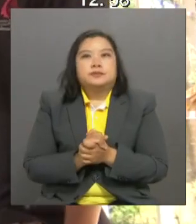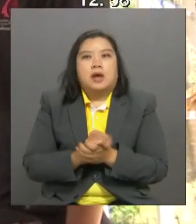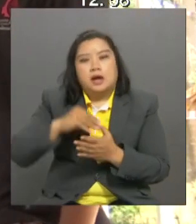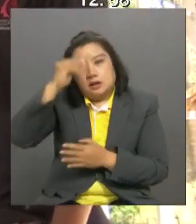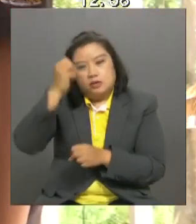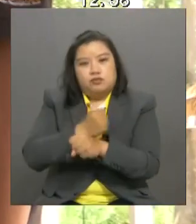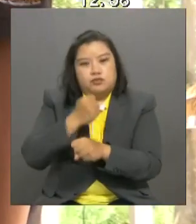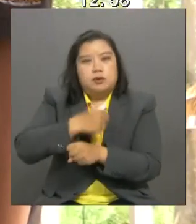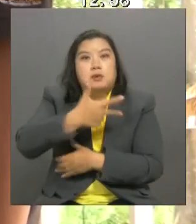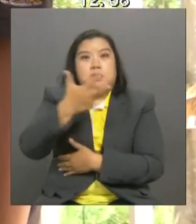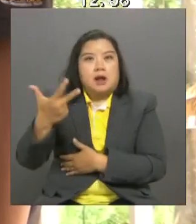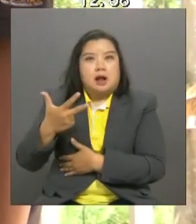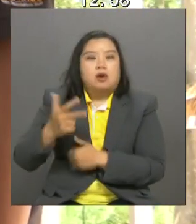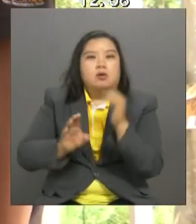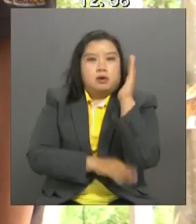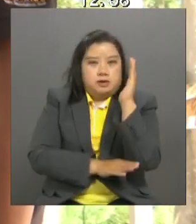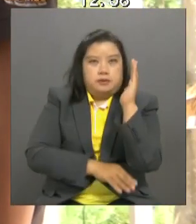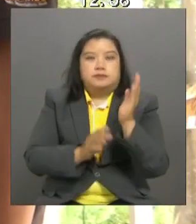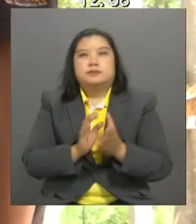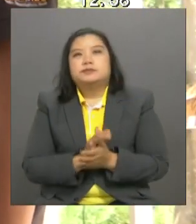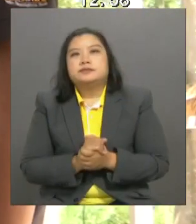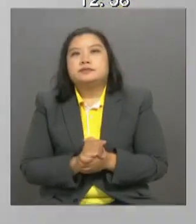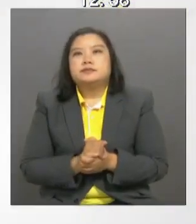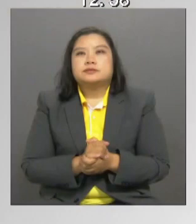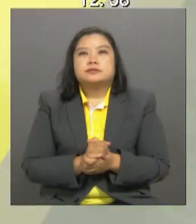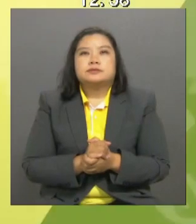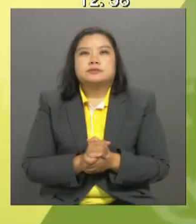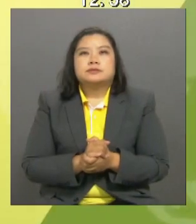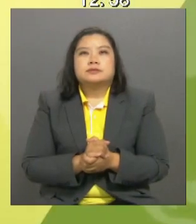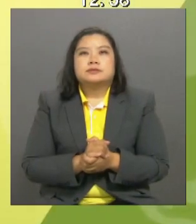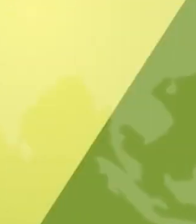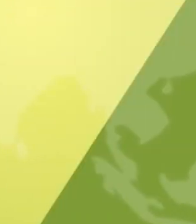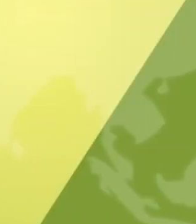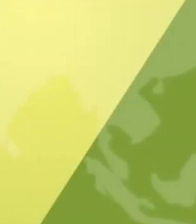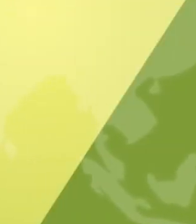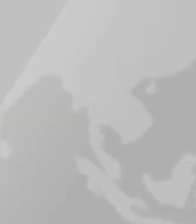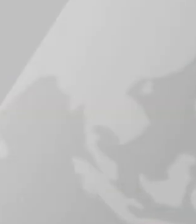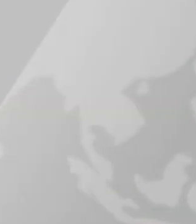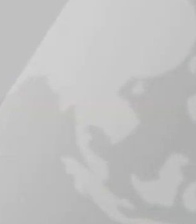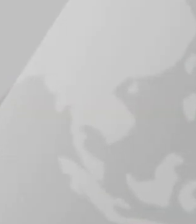ข่าวปากใต้รายงาน